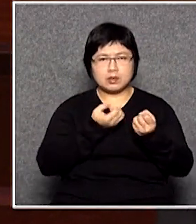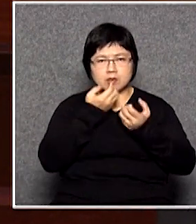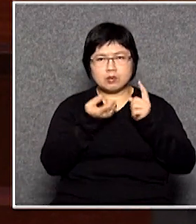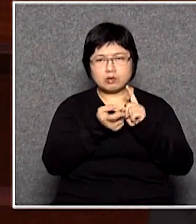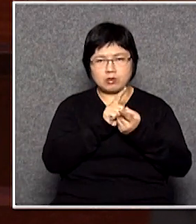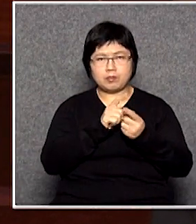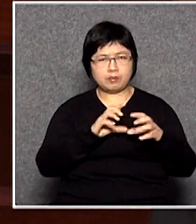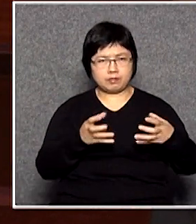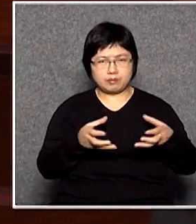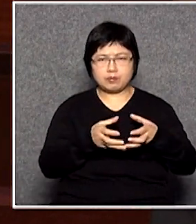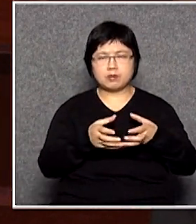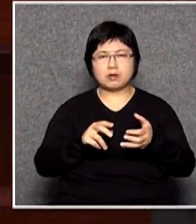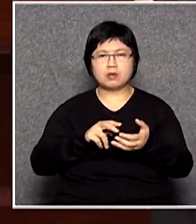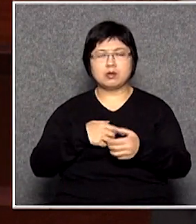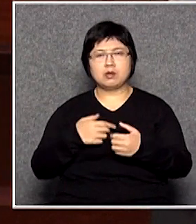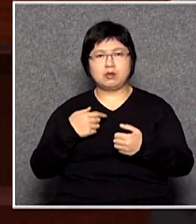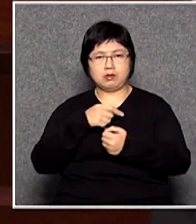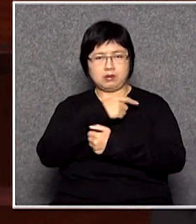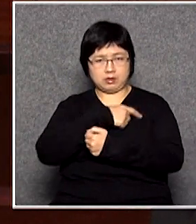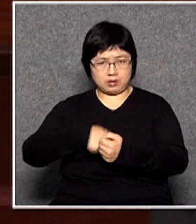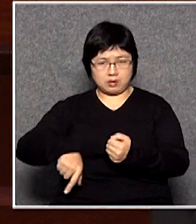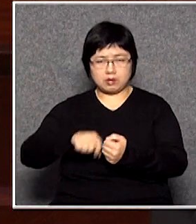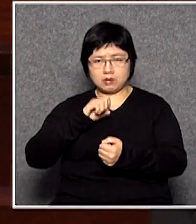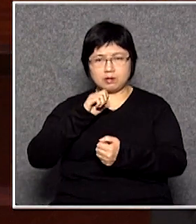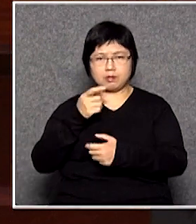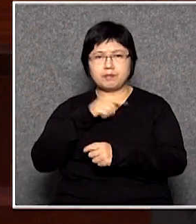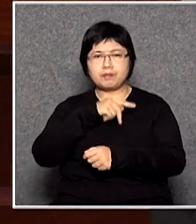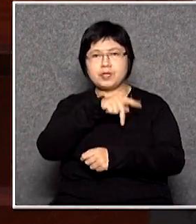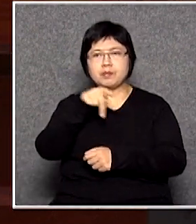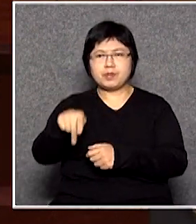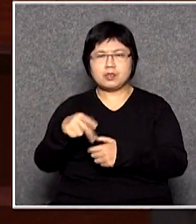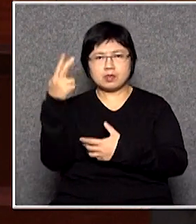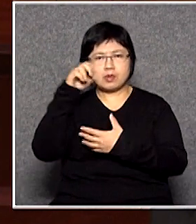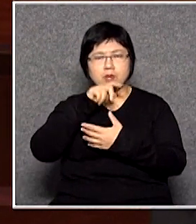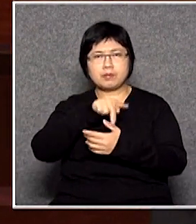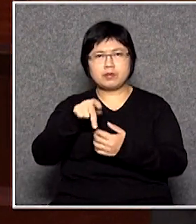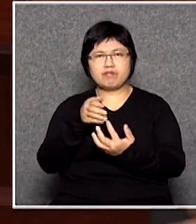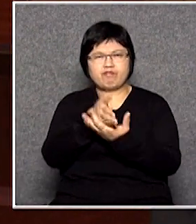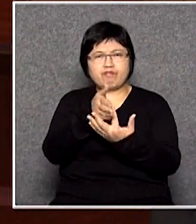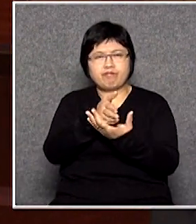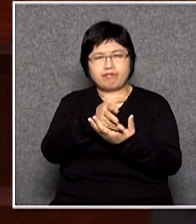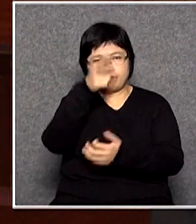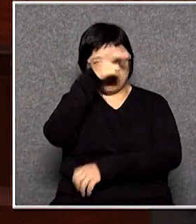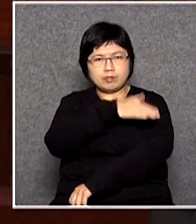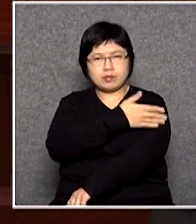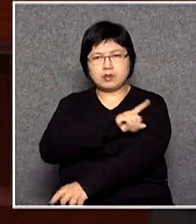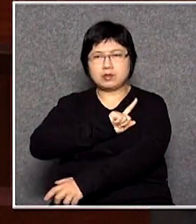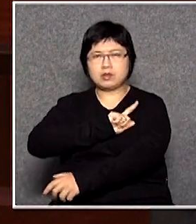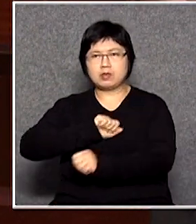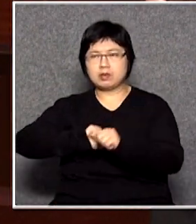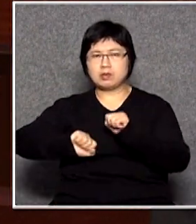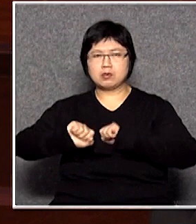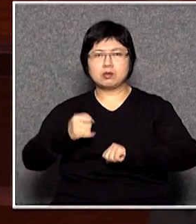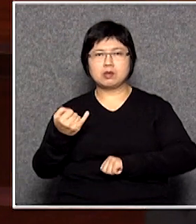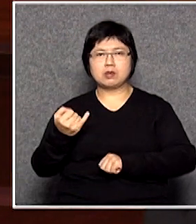作為立法會議員，你成日動不動就話要 PMP， 走去喐啲官員。喂，你自己都其身不正。喂，你呢